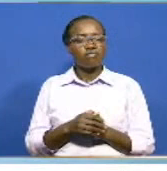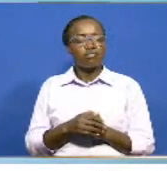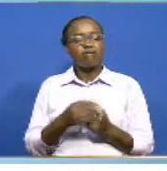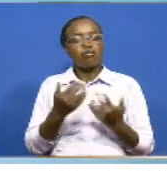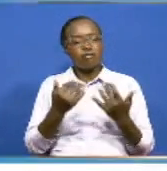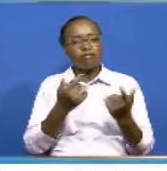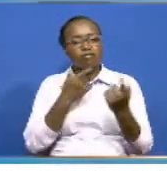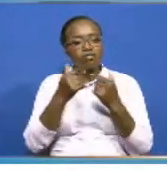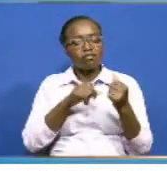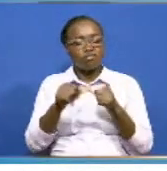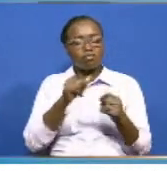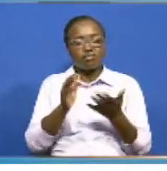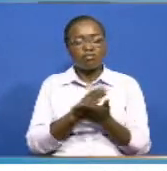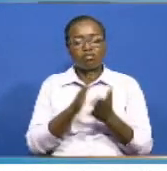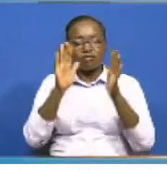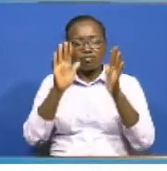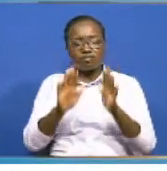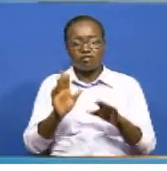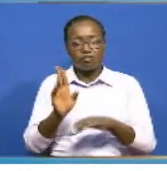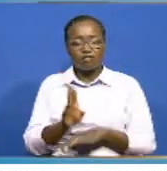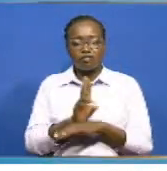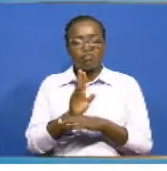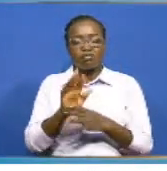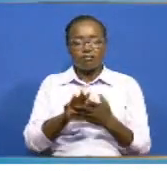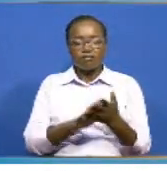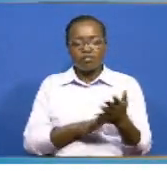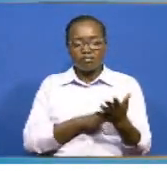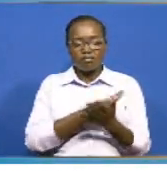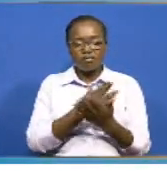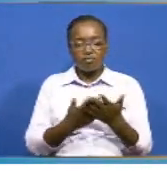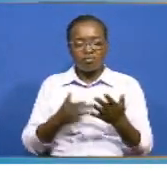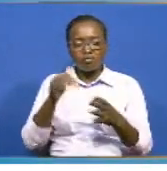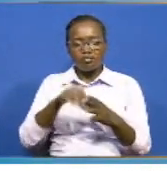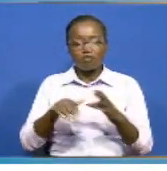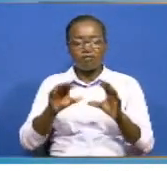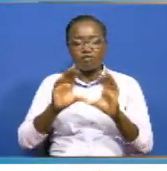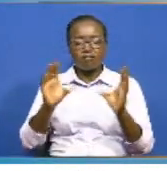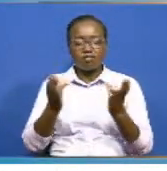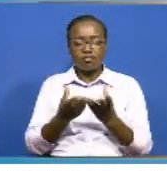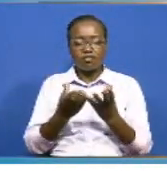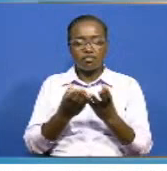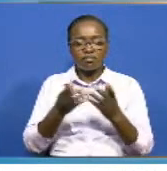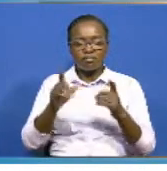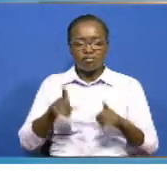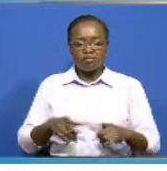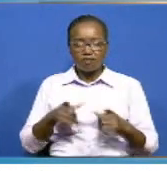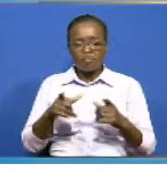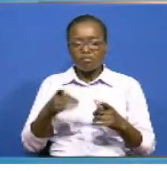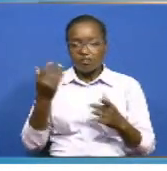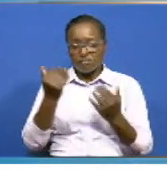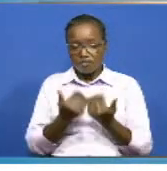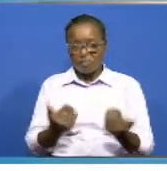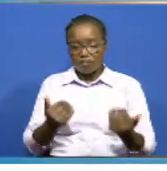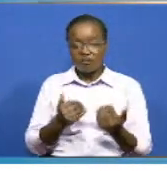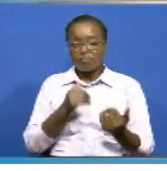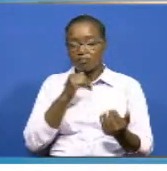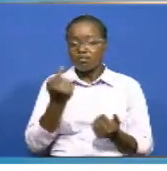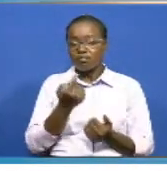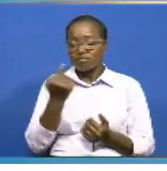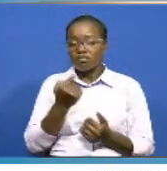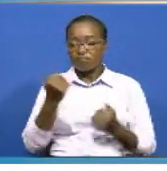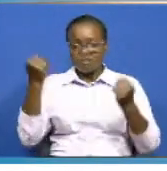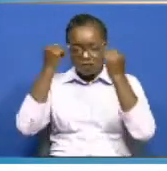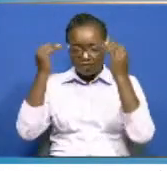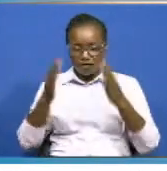Umezungumza kuhusiana na swala muhimu, matumizi ya mitandao ya kijamii katika kuathiri maisha ya wanafunzi ama watu wengi, si wanafunzi tu.